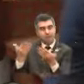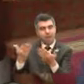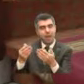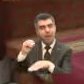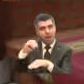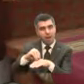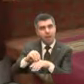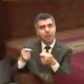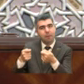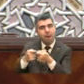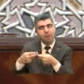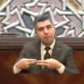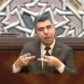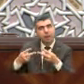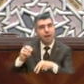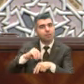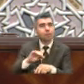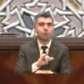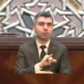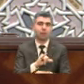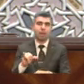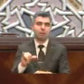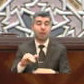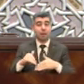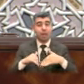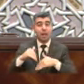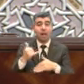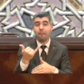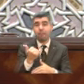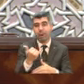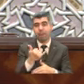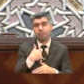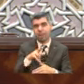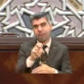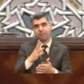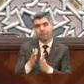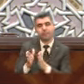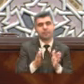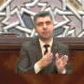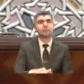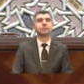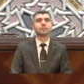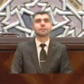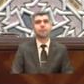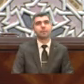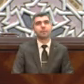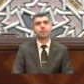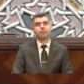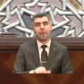هذا، لان هذه القضيه الطريق بطبيعه الحال عندها واحد الاهميه قصوى بالنسبه للساكنه. شكرا سيد الرئيس. شكرا سيد الوزير. تعقيبكم سيد